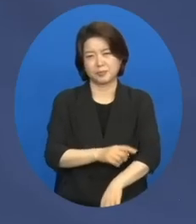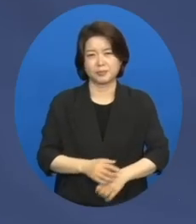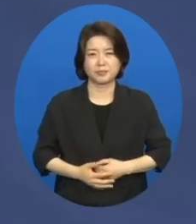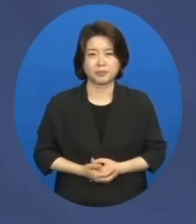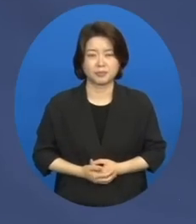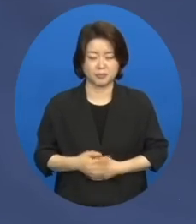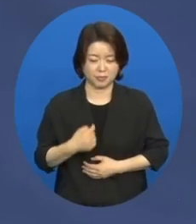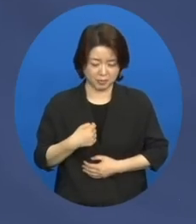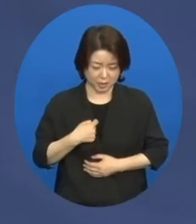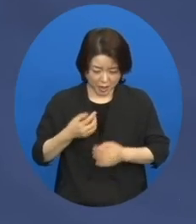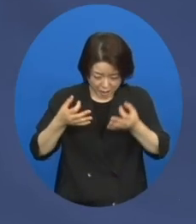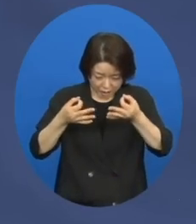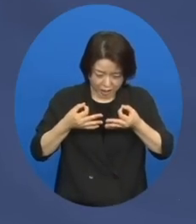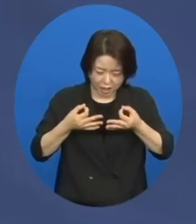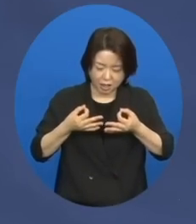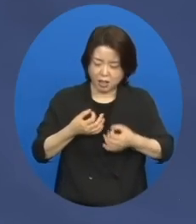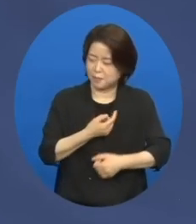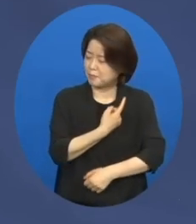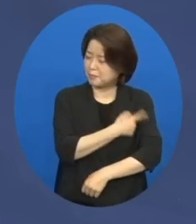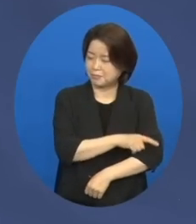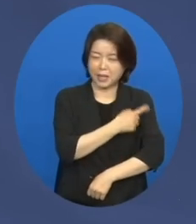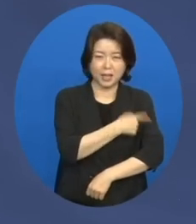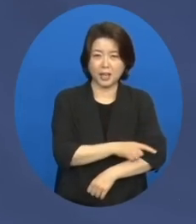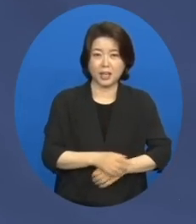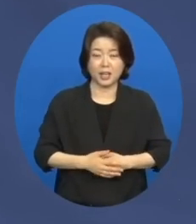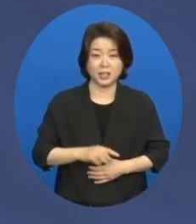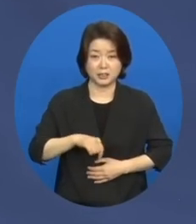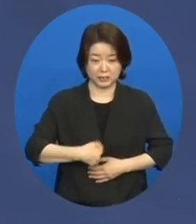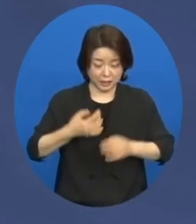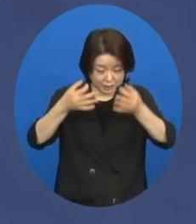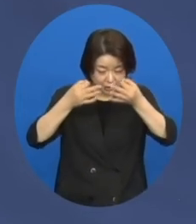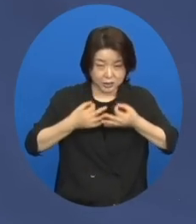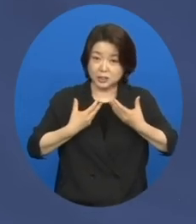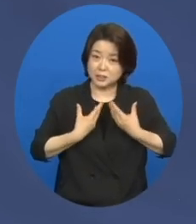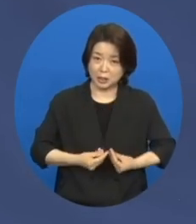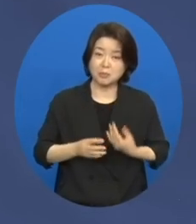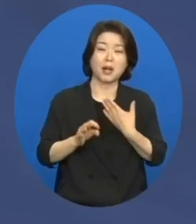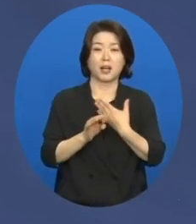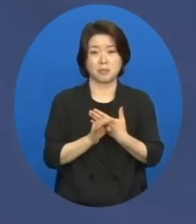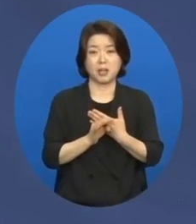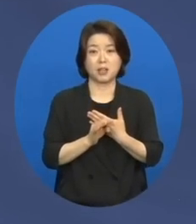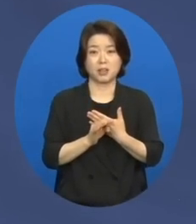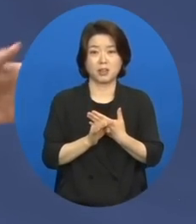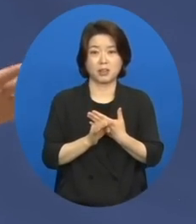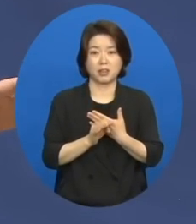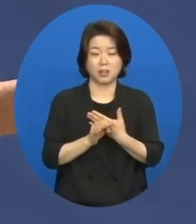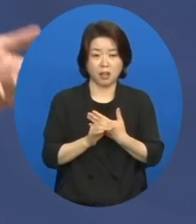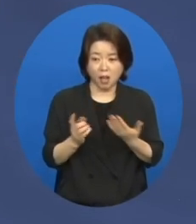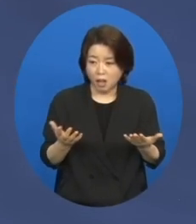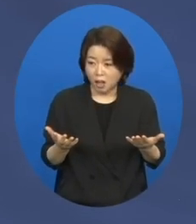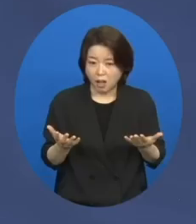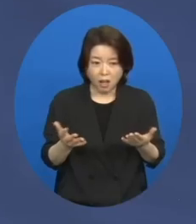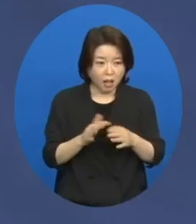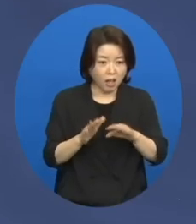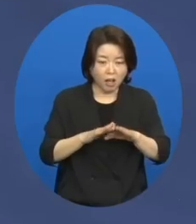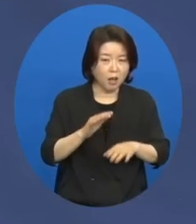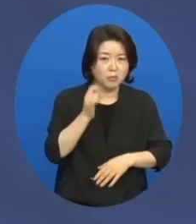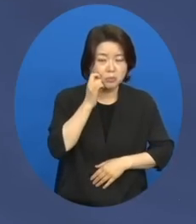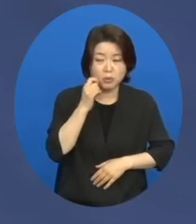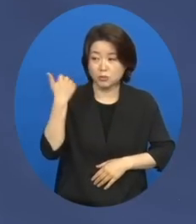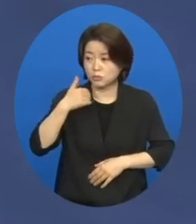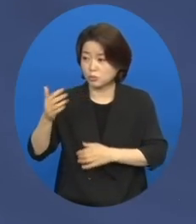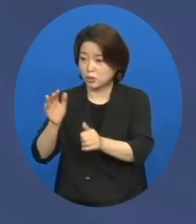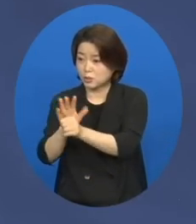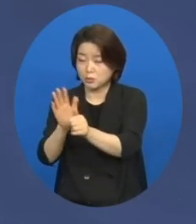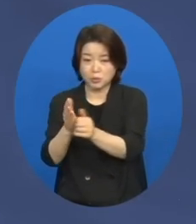나 같은 놈이. 자기 스스로에게 절망을 하면요, 추스를 수가 없어요. 누가 옆에서 도와줄